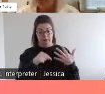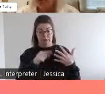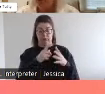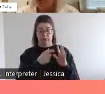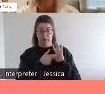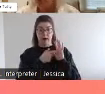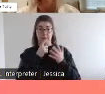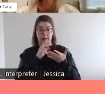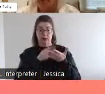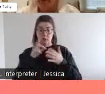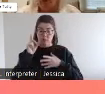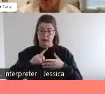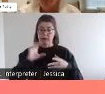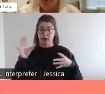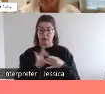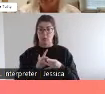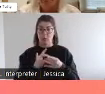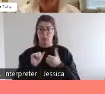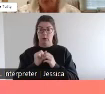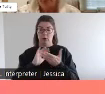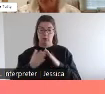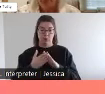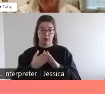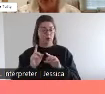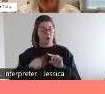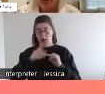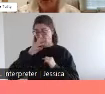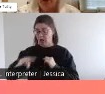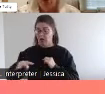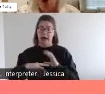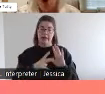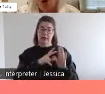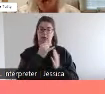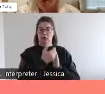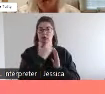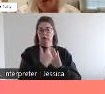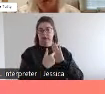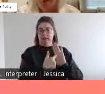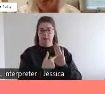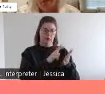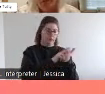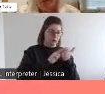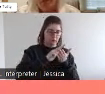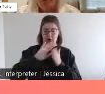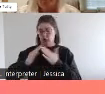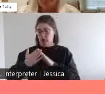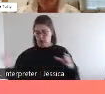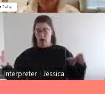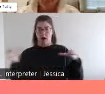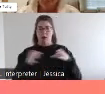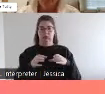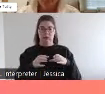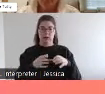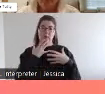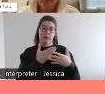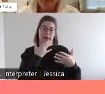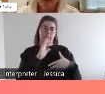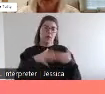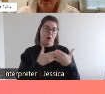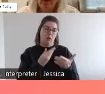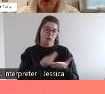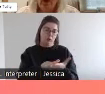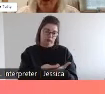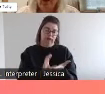la communauté. Et si vous vous rappelez de qui ils travaillaient, ce projet est un bon exemple de cela et nous remercions tous nos